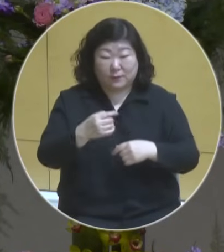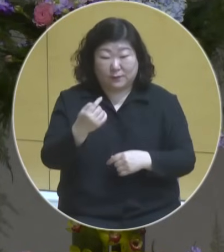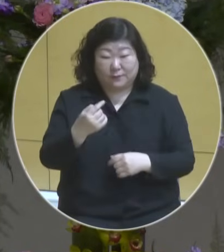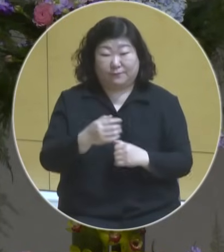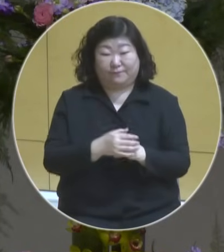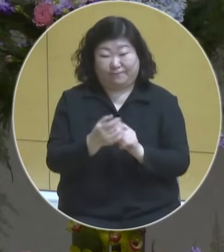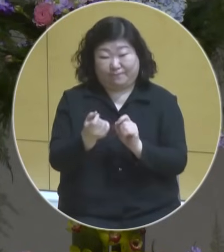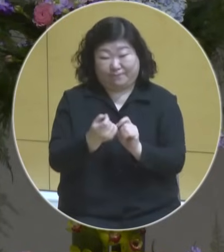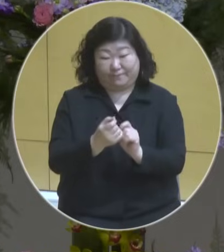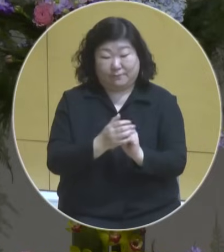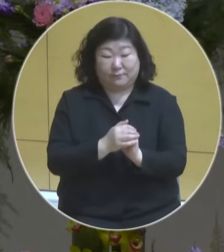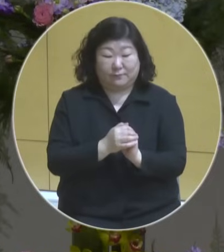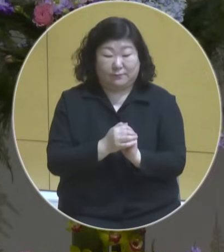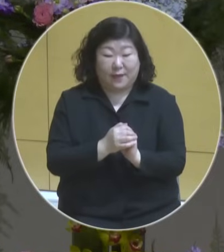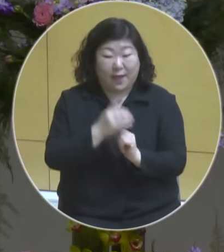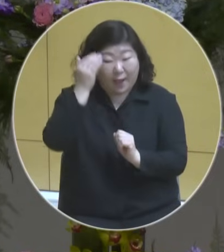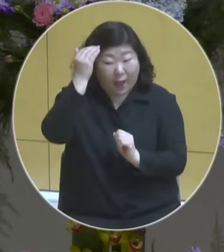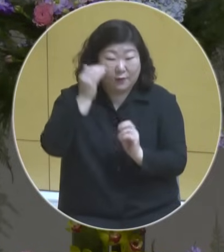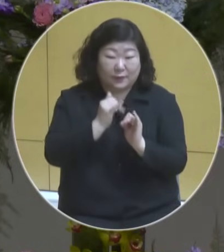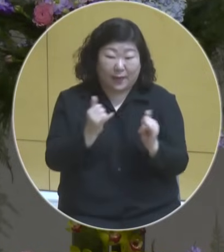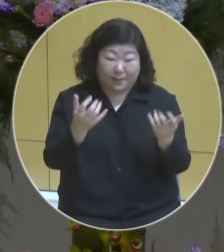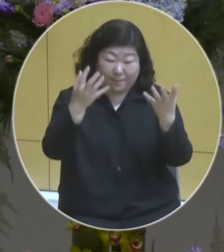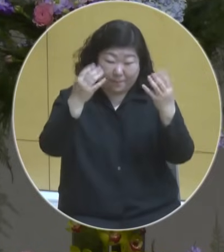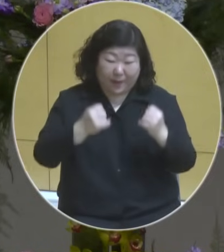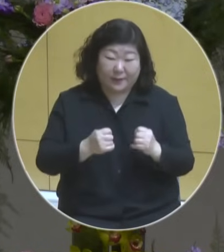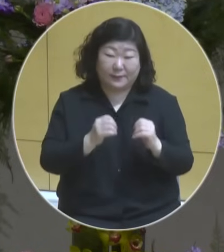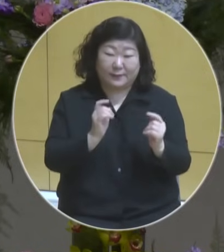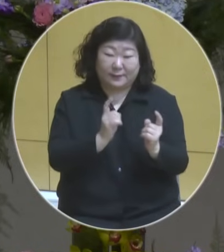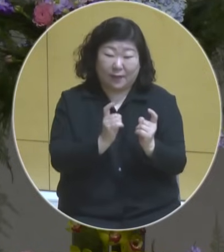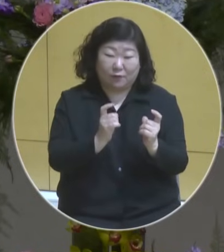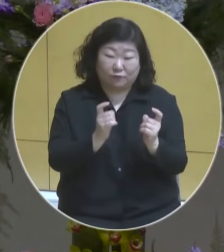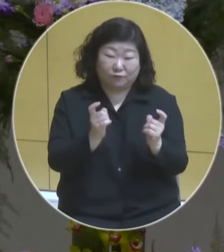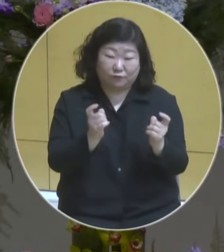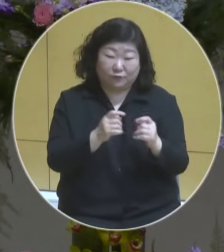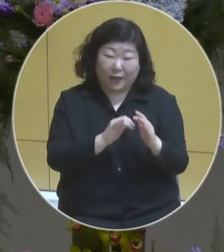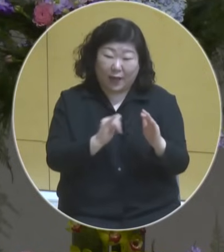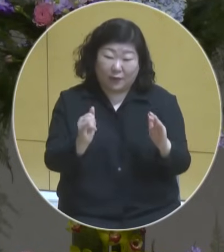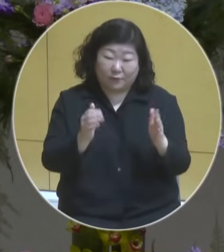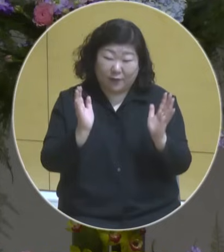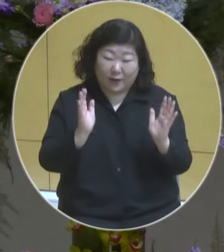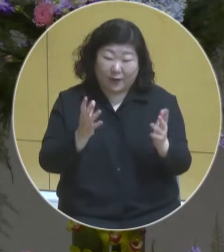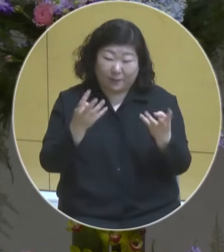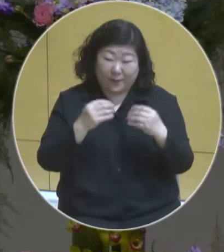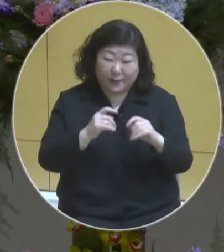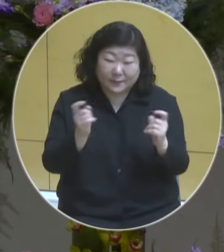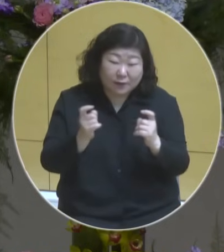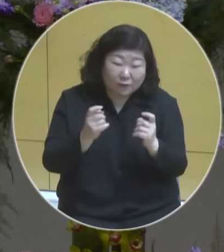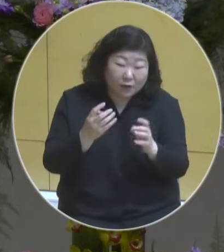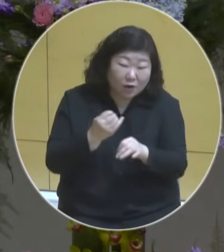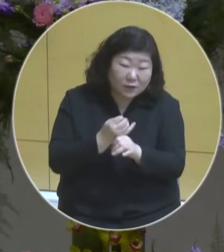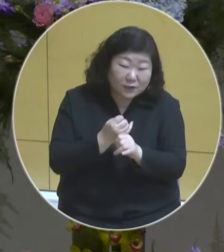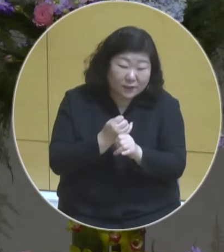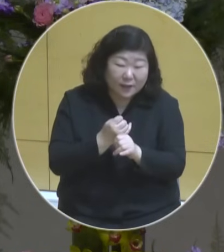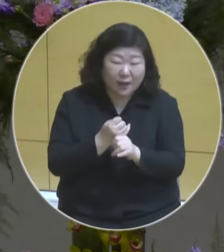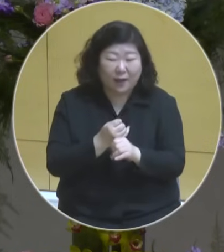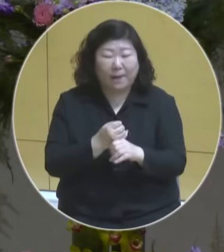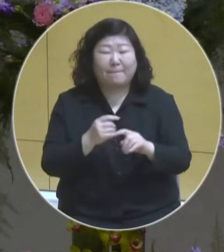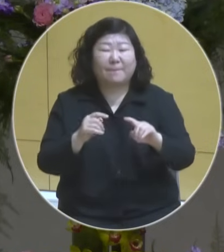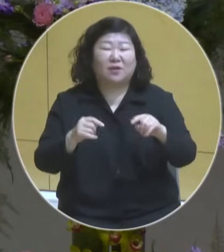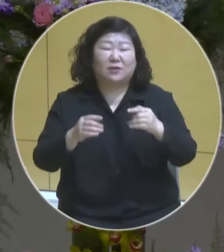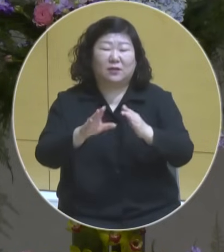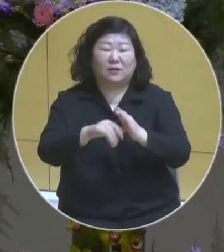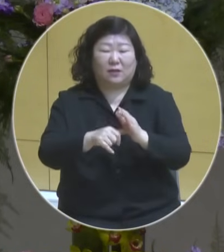우리나라 사람이 가장 많이 싸울 때가 가족끼리 싸울 때가 명절이라고 합니다 아 그리고이